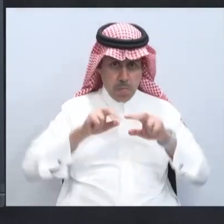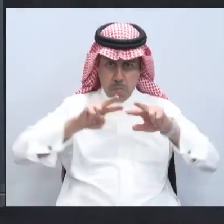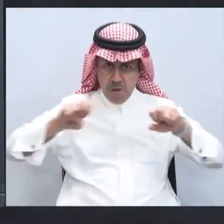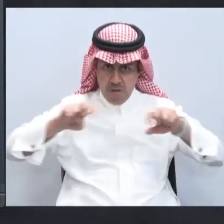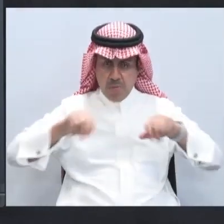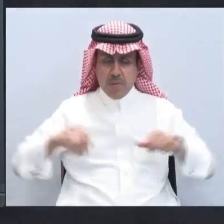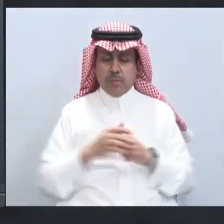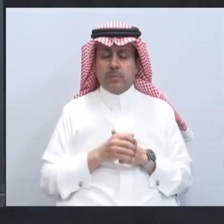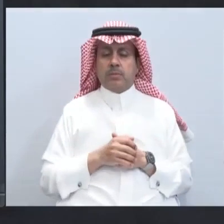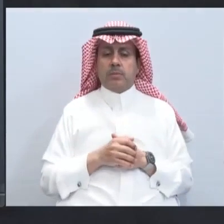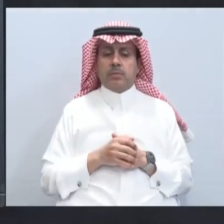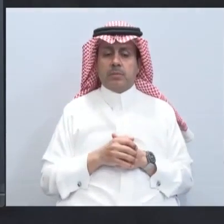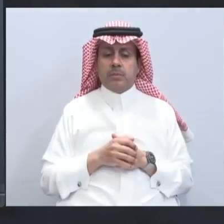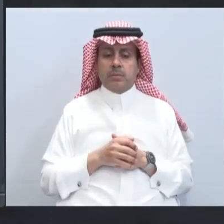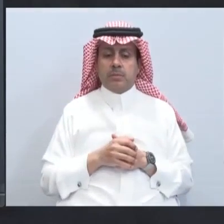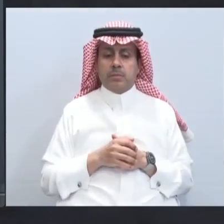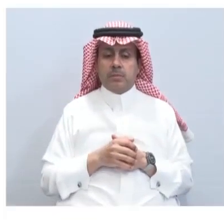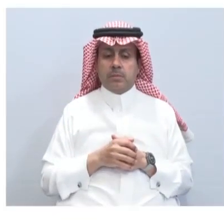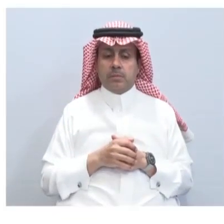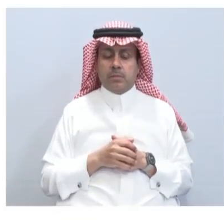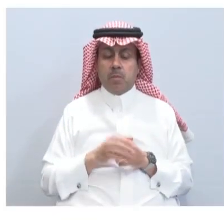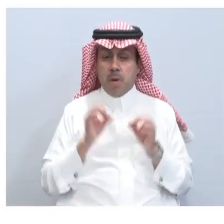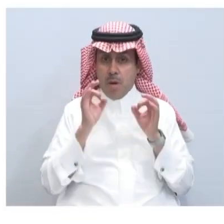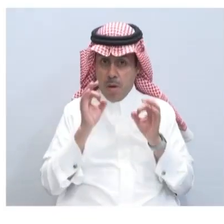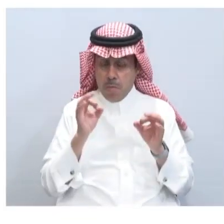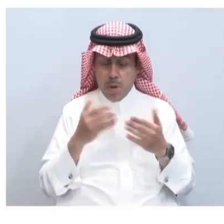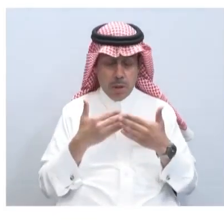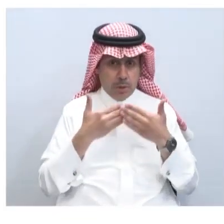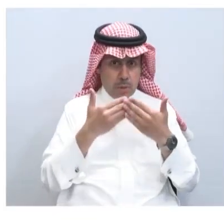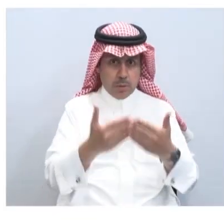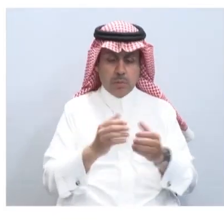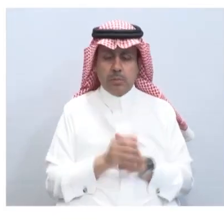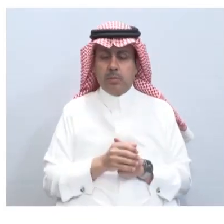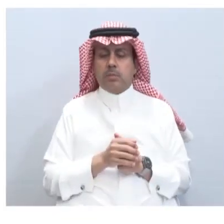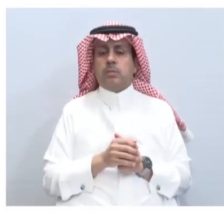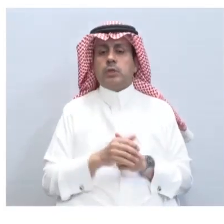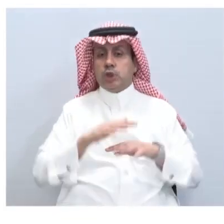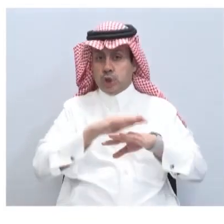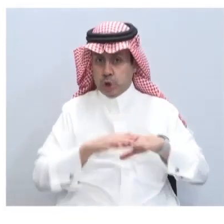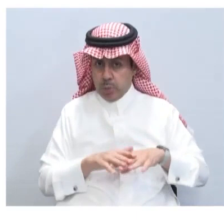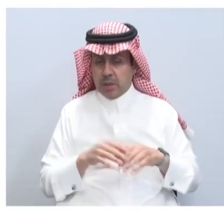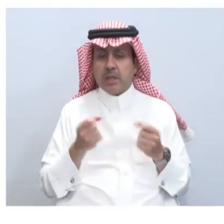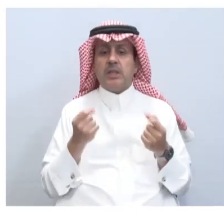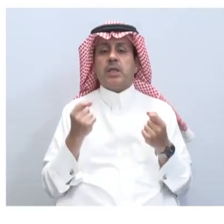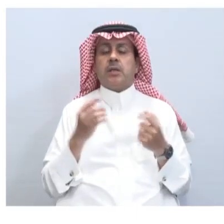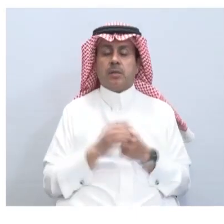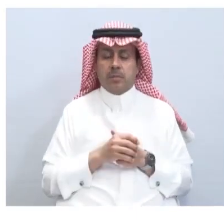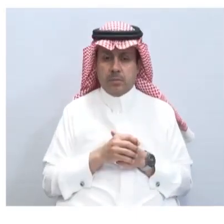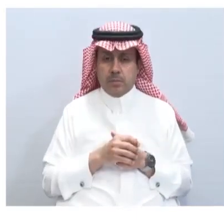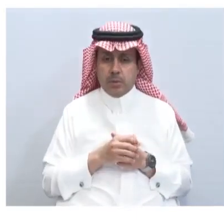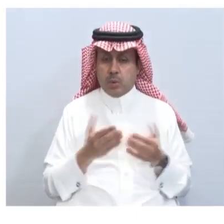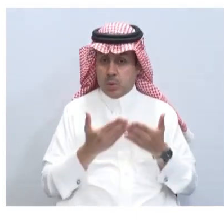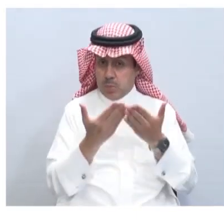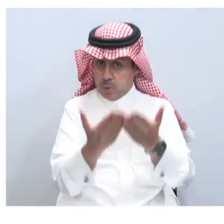خلال محركات البحث تعد من اهم الخدمات التي تقدمها شبكه الانترنت تتيح للمستخدم